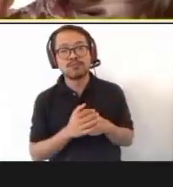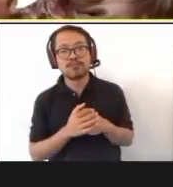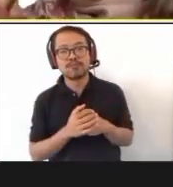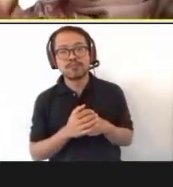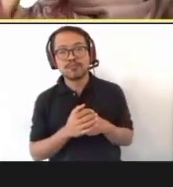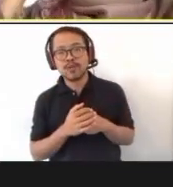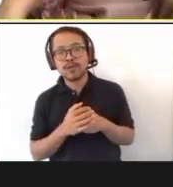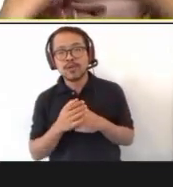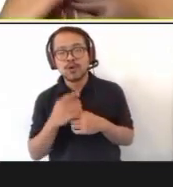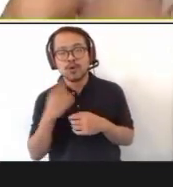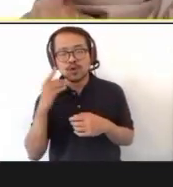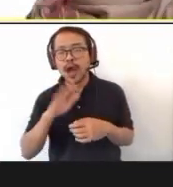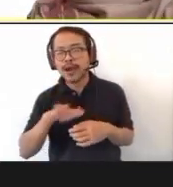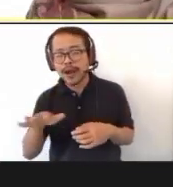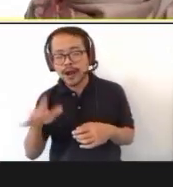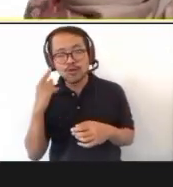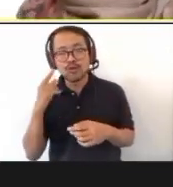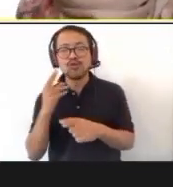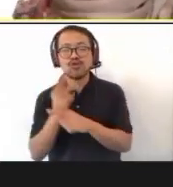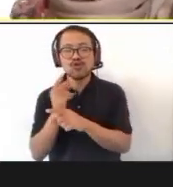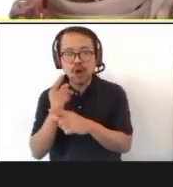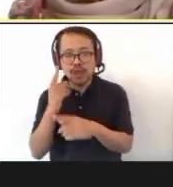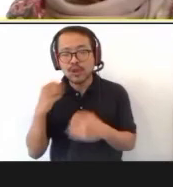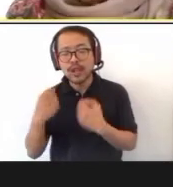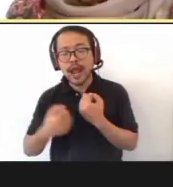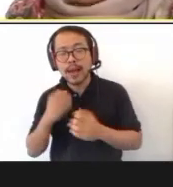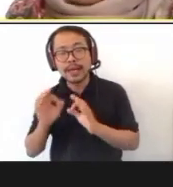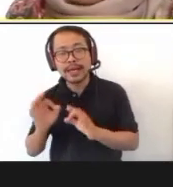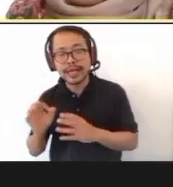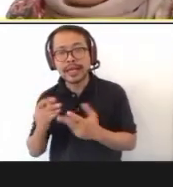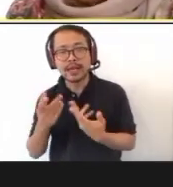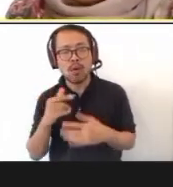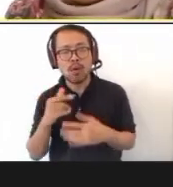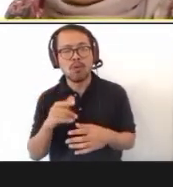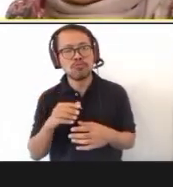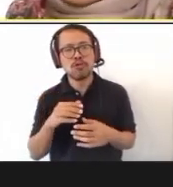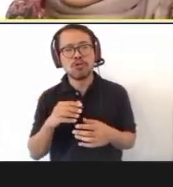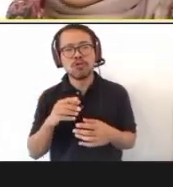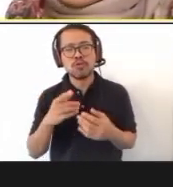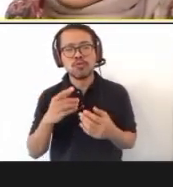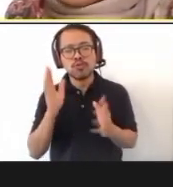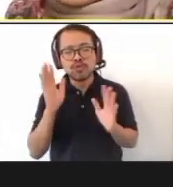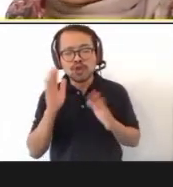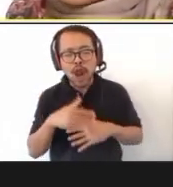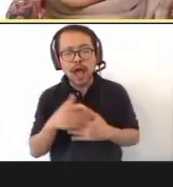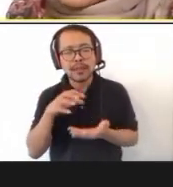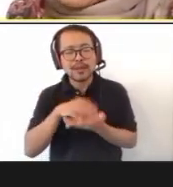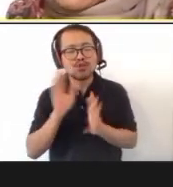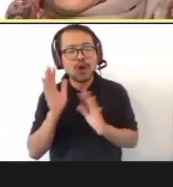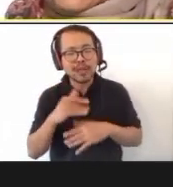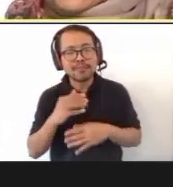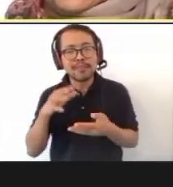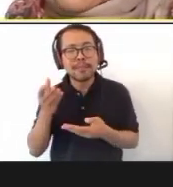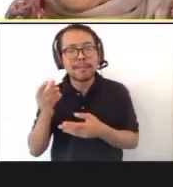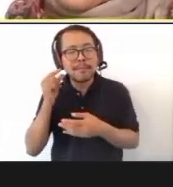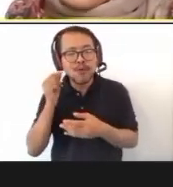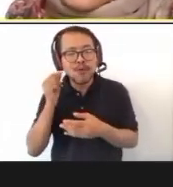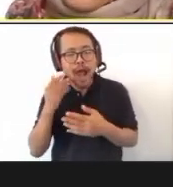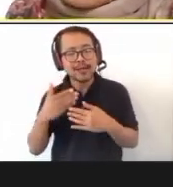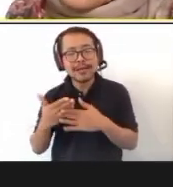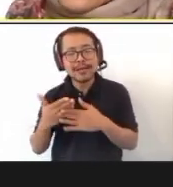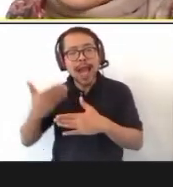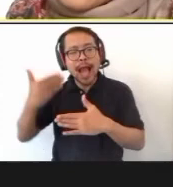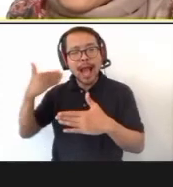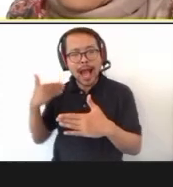murid atau guru atau tendik itu masih ditaruh di belakang gitu ya, lebih kecil gitu ya, seperempat dari